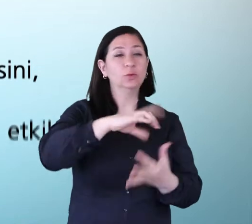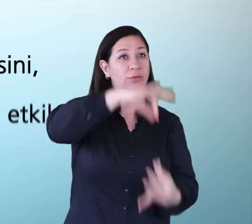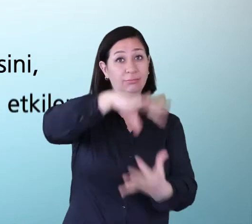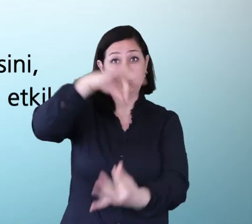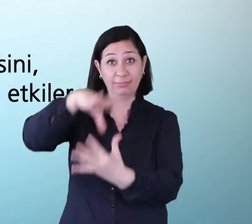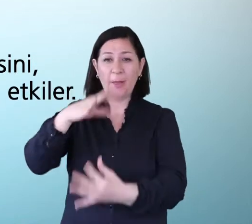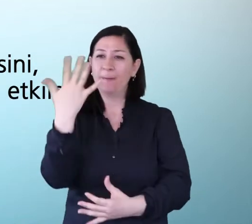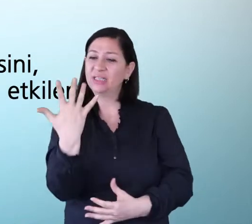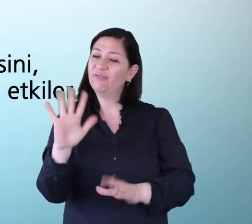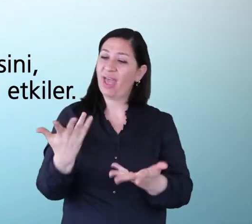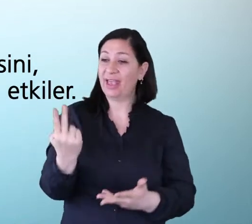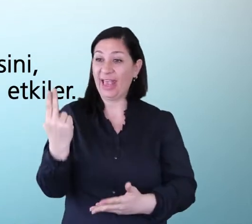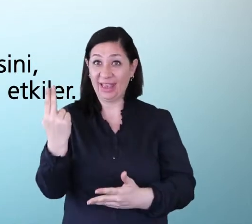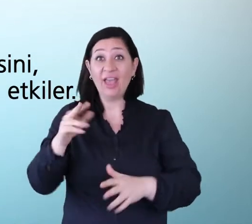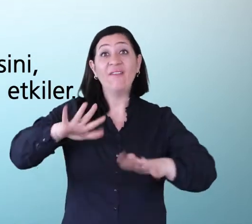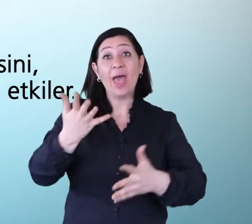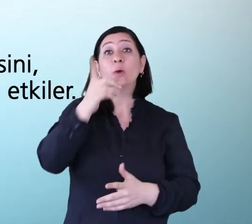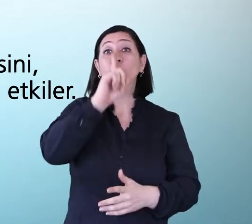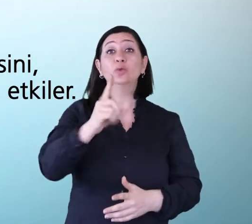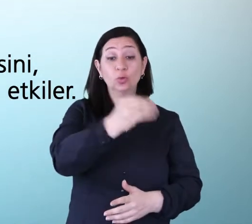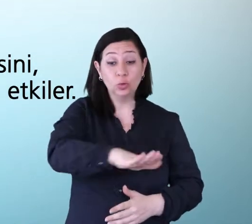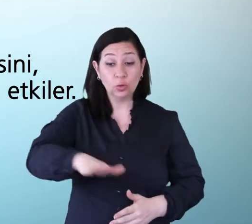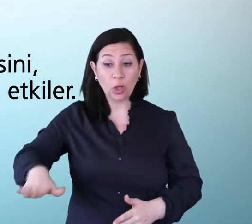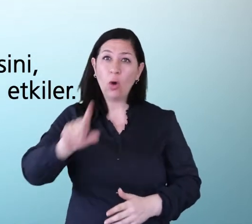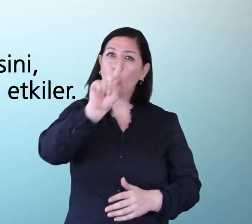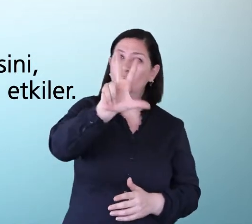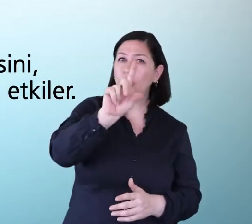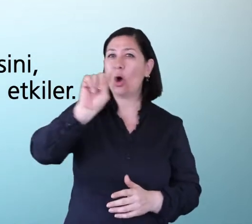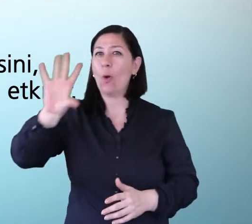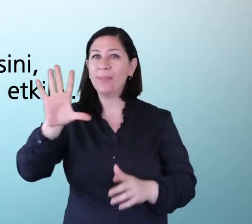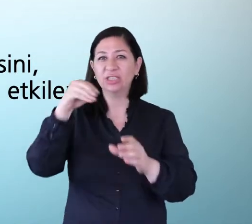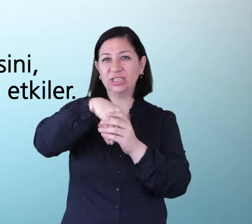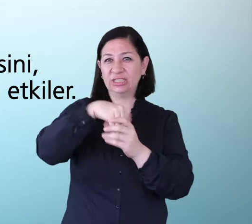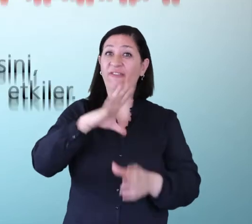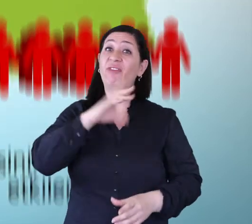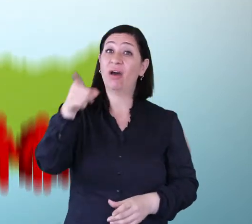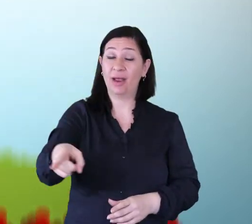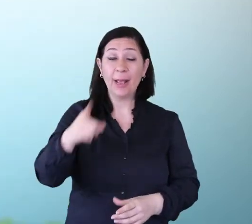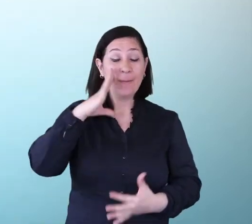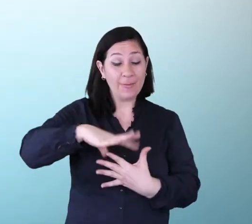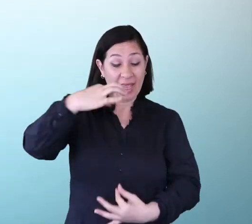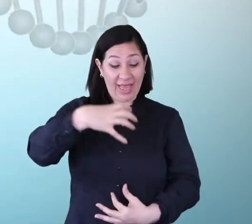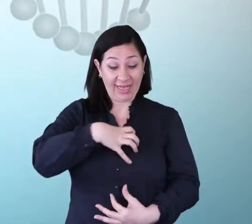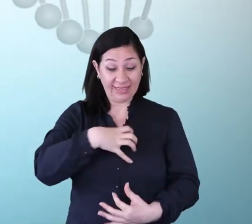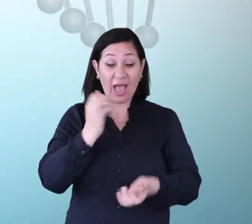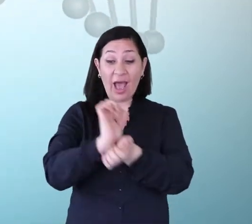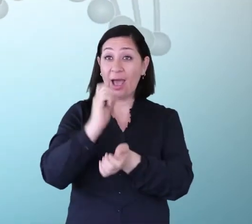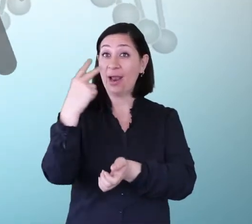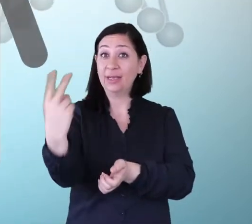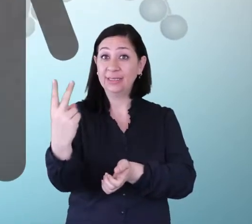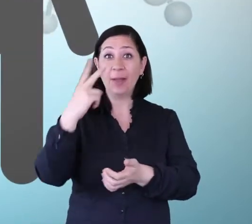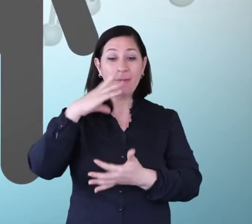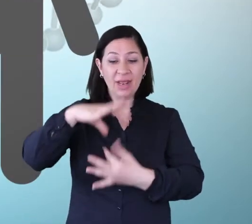Ülkemizde ise yaklaşık her 100 erişkinden 5 ila 7'sini ve her 100 çocuktan 13-15'ini etkiler.